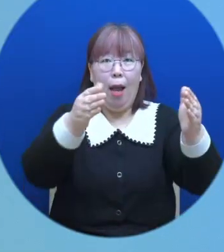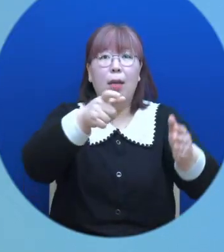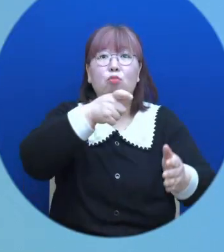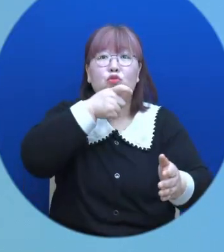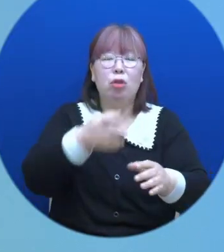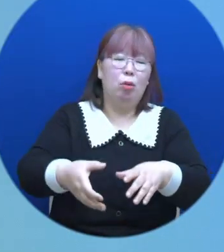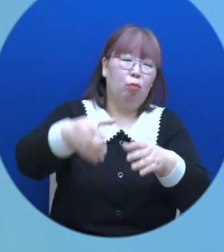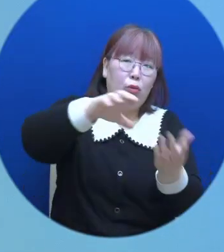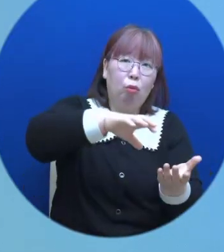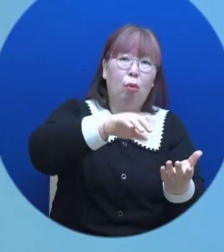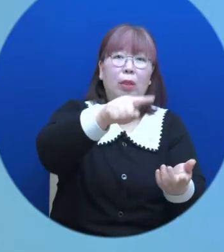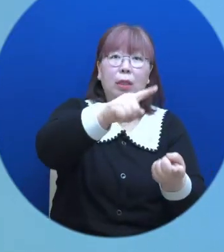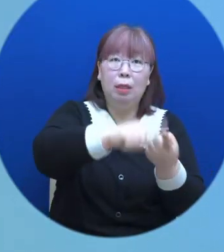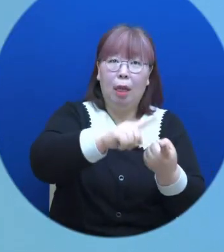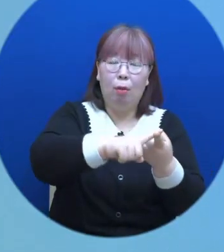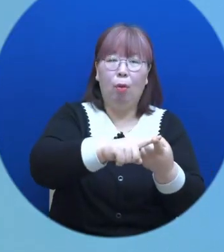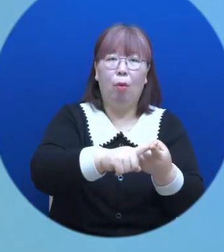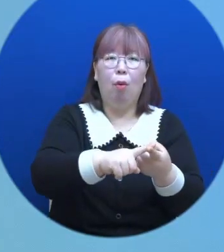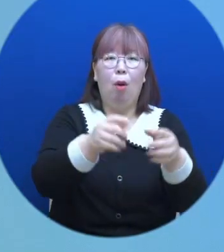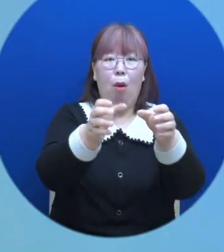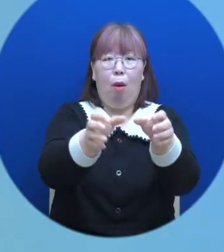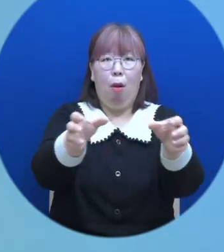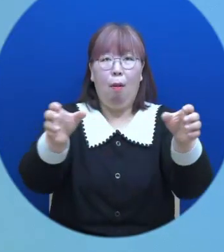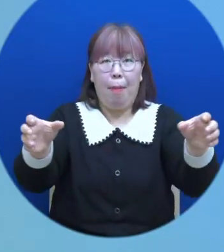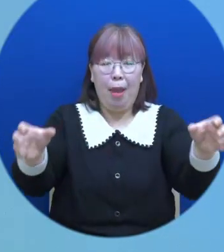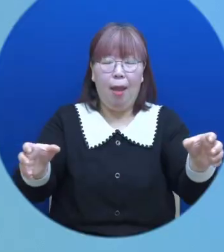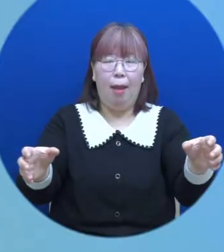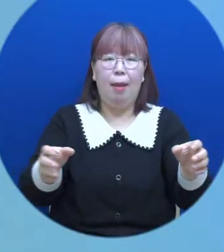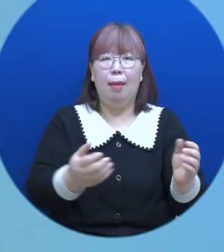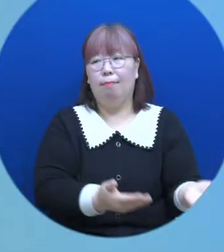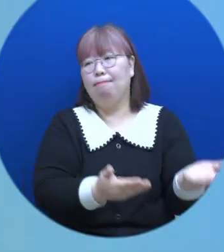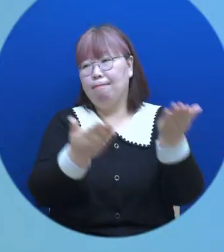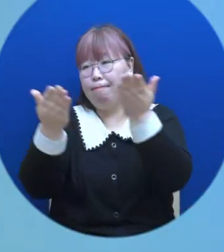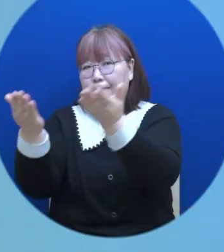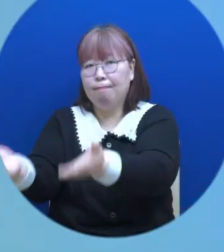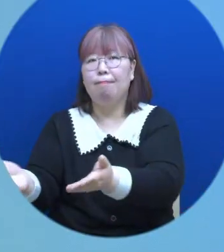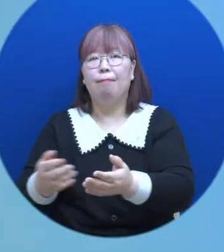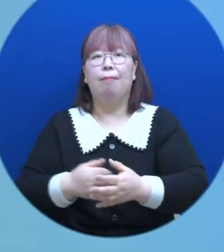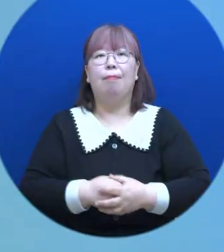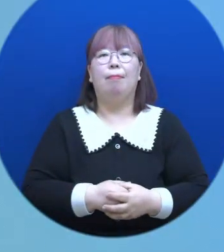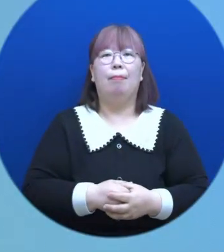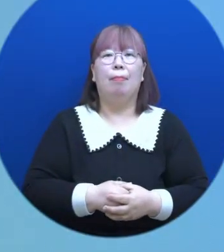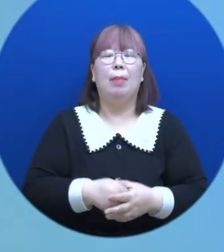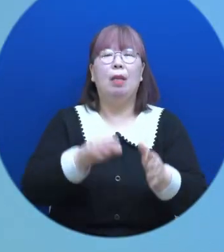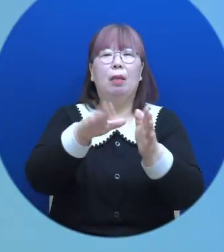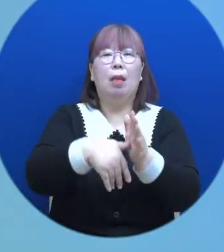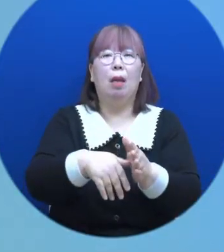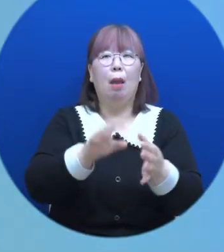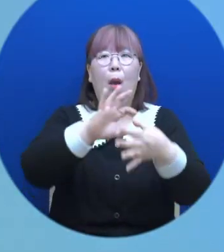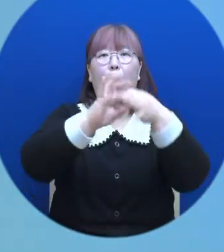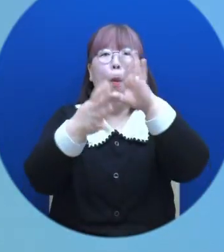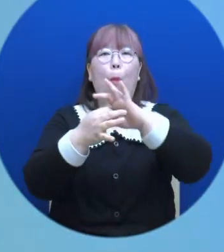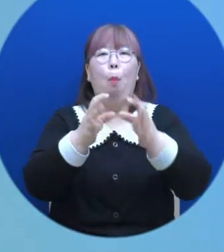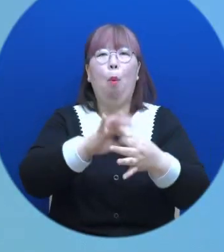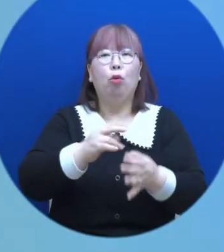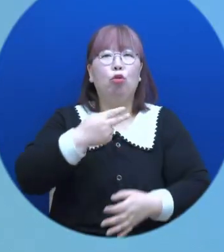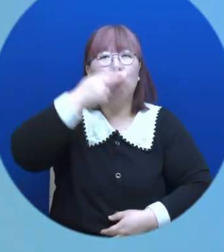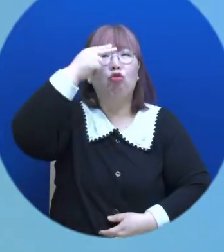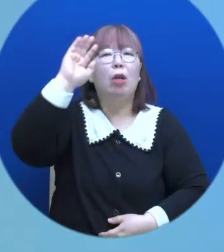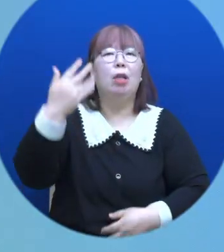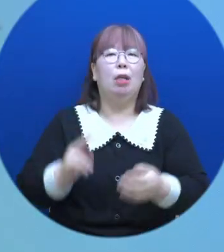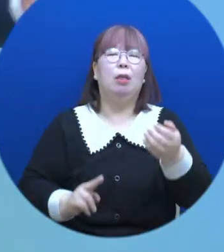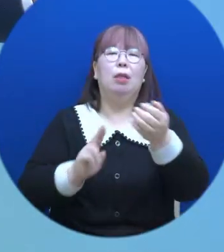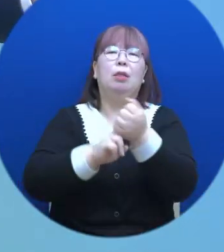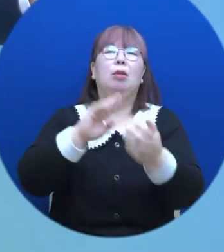그 부은 물을 컵에 떠서 연회장에게 갖다 주었을 때 포도주가 되는 기적이